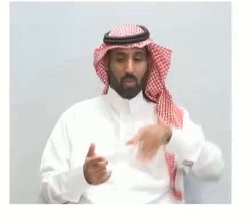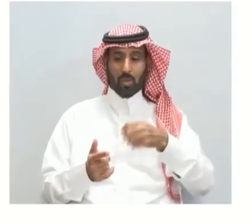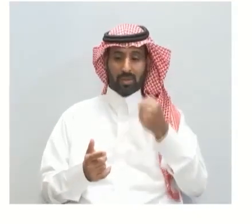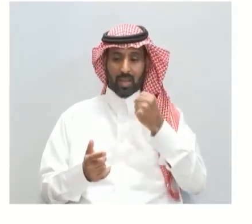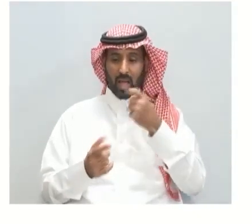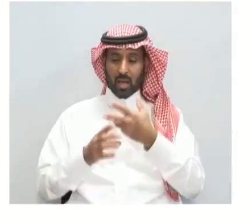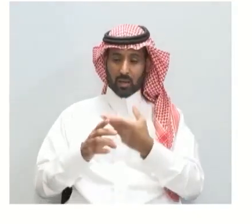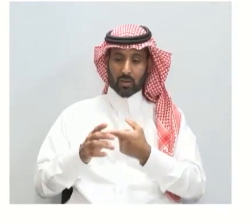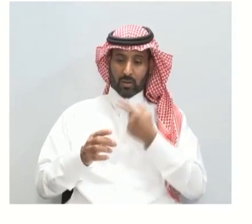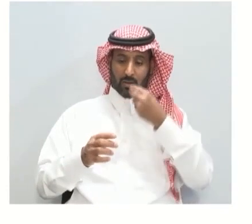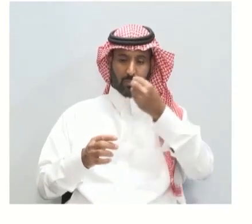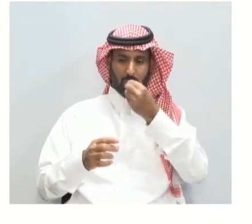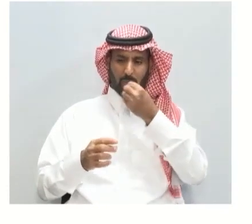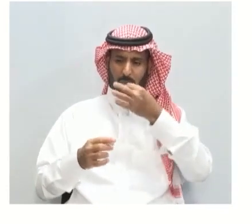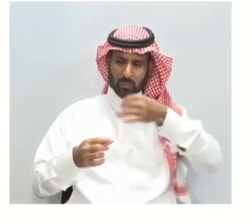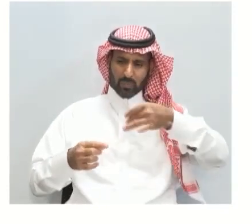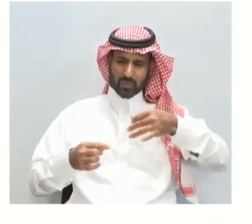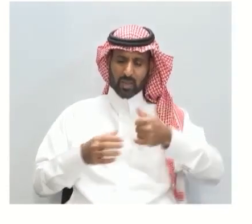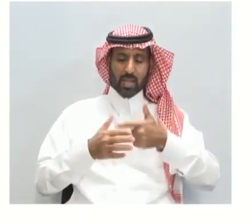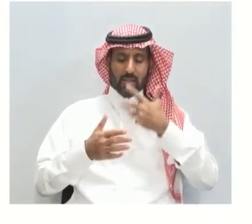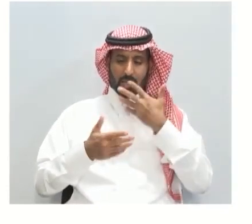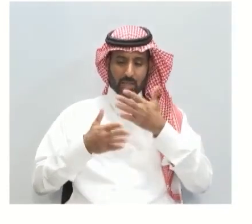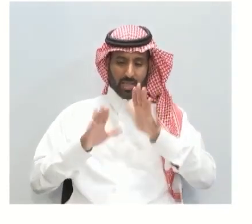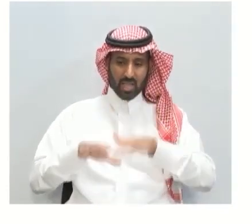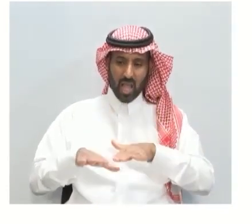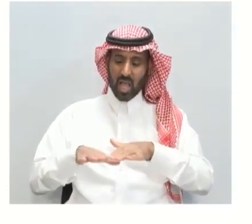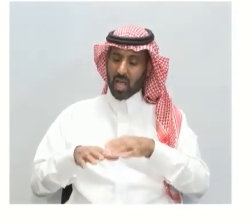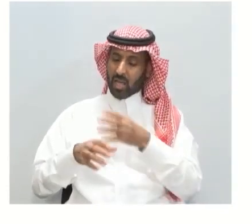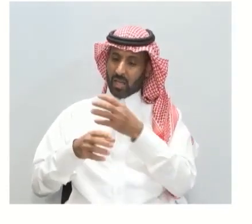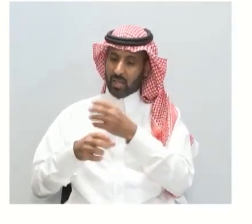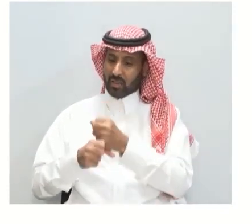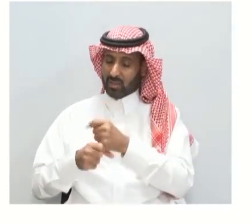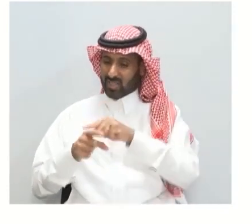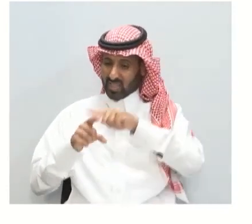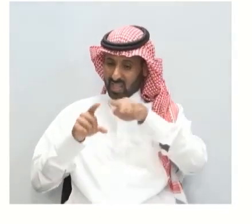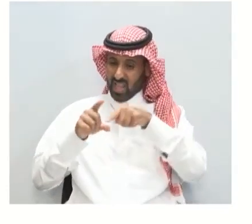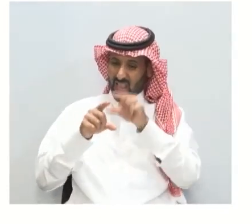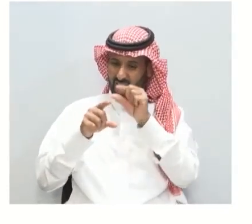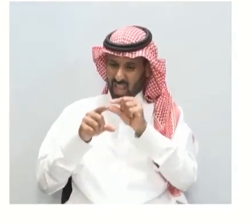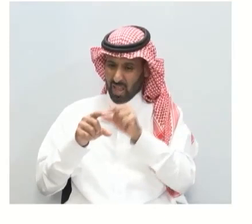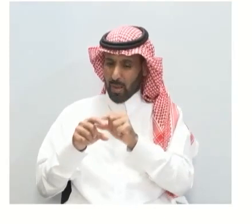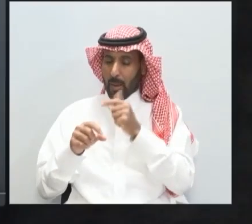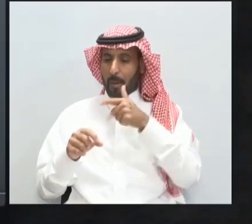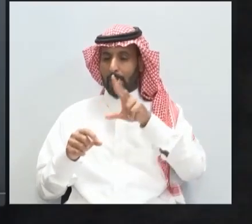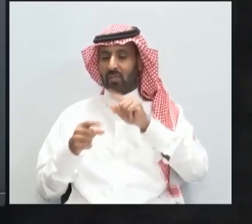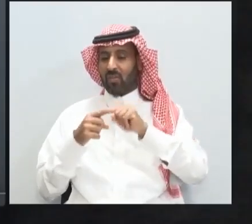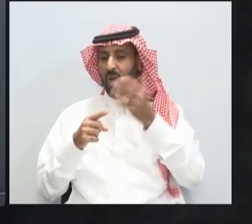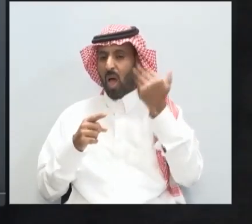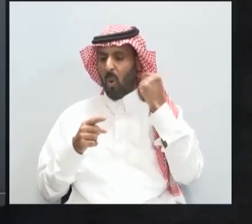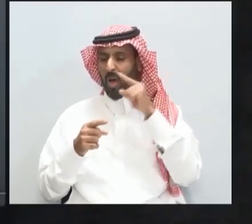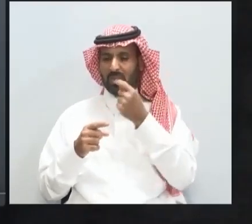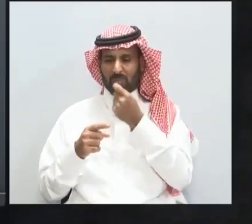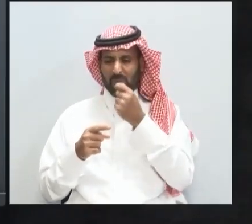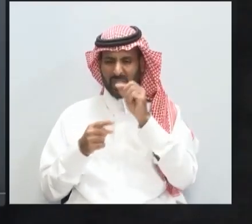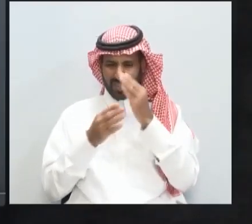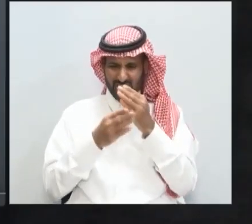الناتجه عن تحلل سكر الجلوكوز لا تزال مخزنه في جزيئات البيروفيت اذا نحن في المرحله السابقه حللنا جزيء